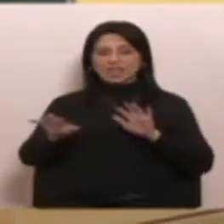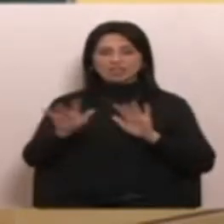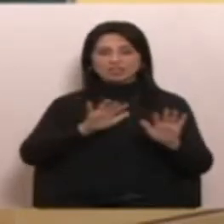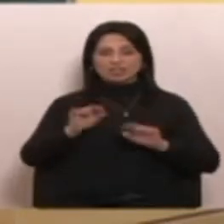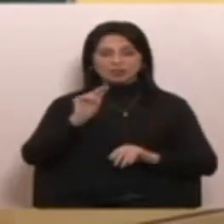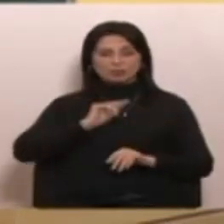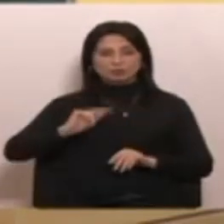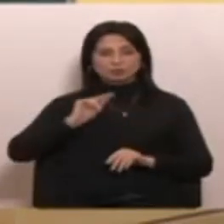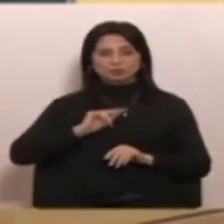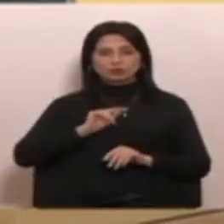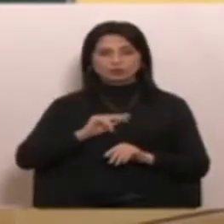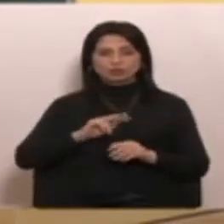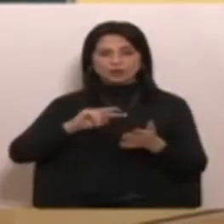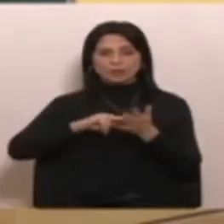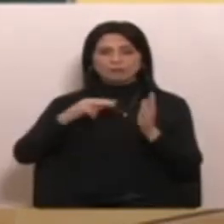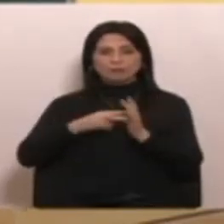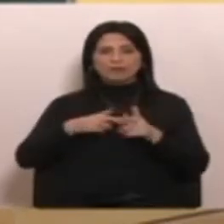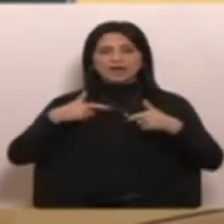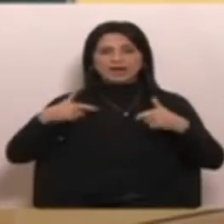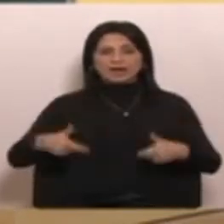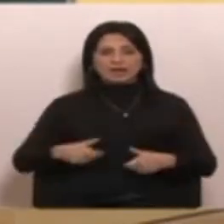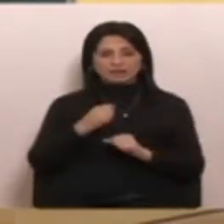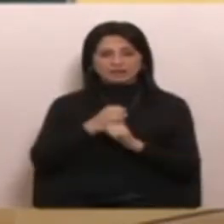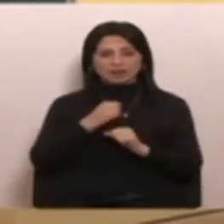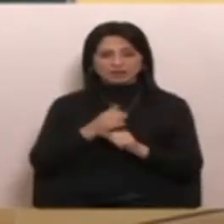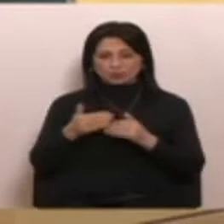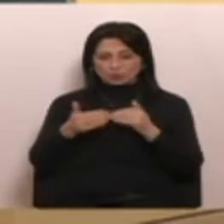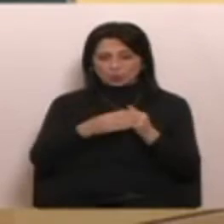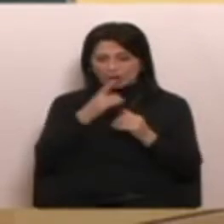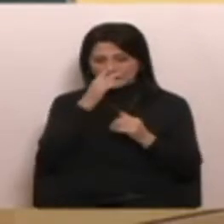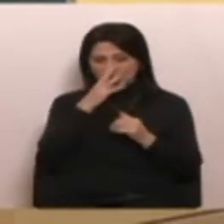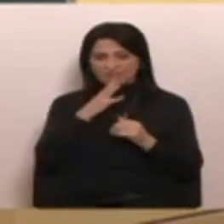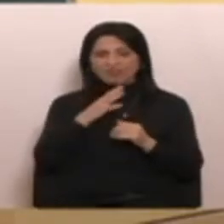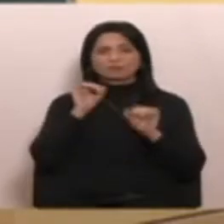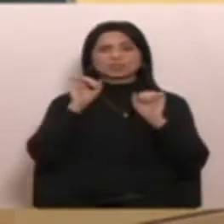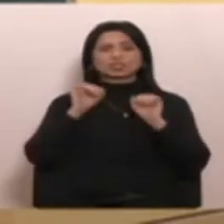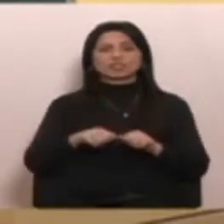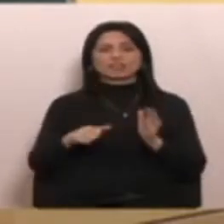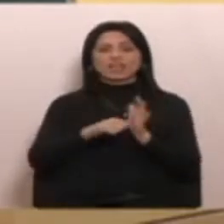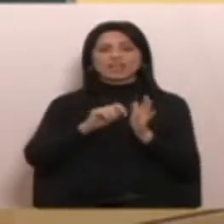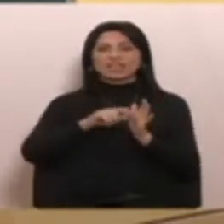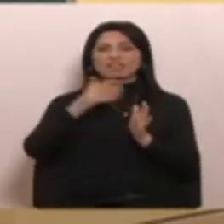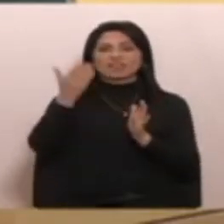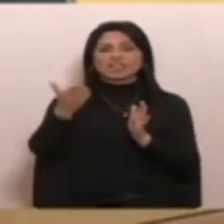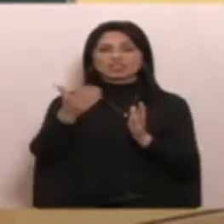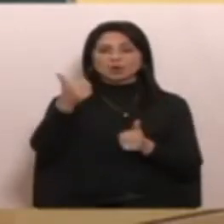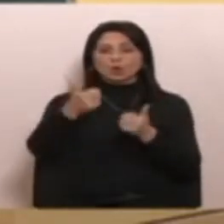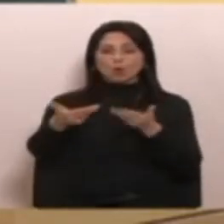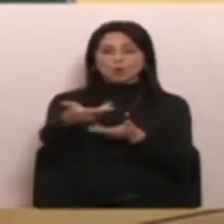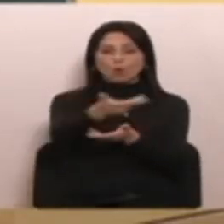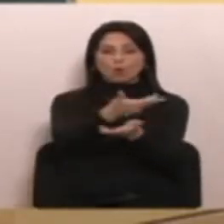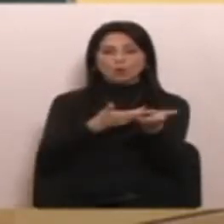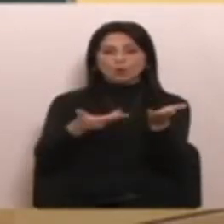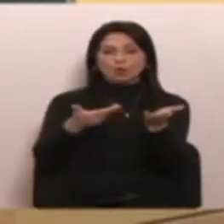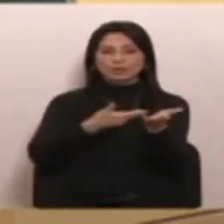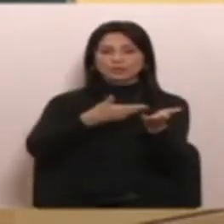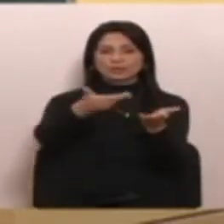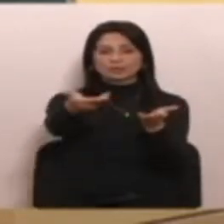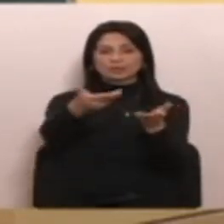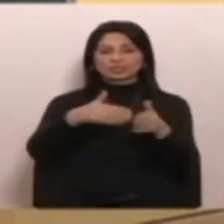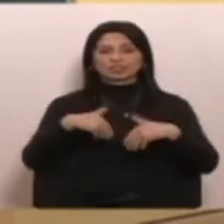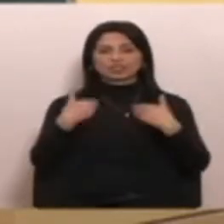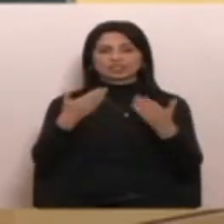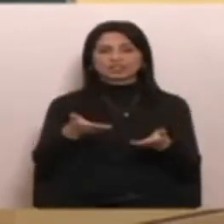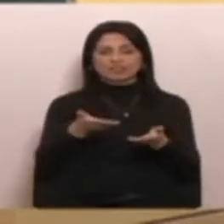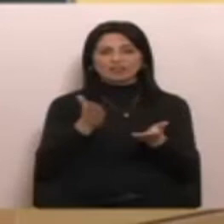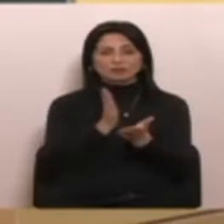მუშაობს გენგეგმის პროექტზე და ჩვენ უახლოეს თვეებში უკვე შევძლებთ ინვესტორებს კონკურენტული გზით შევთავაზოთ